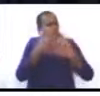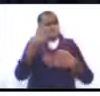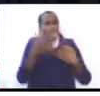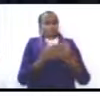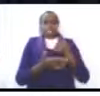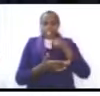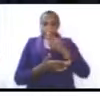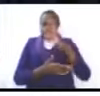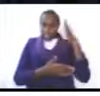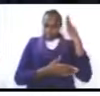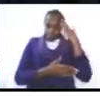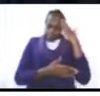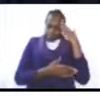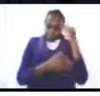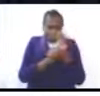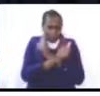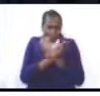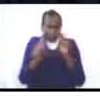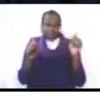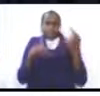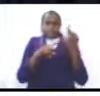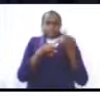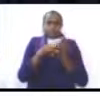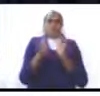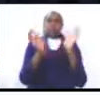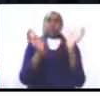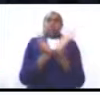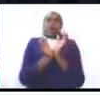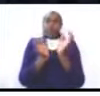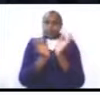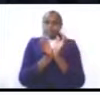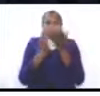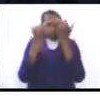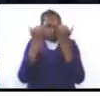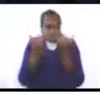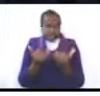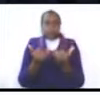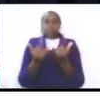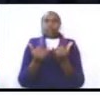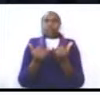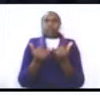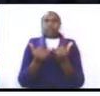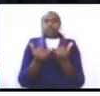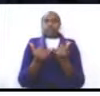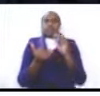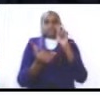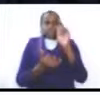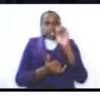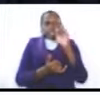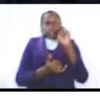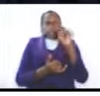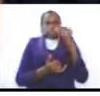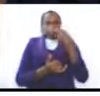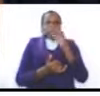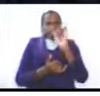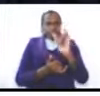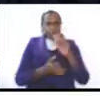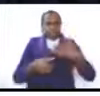alikuwa anayajua kutoka kwa Paulo. Kwa hivyo alikuwa ni kijana ambayo